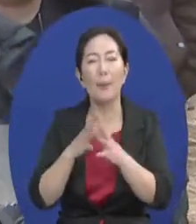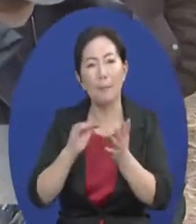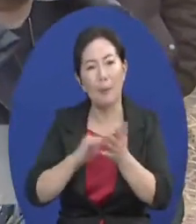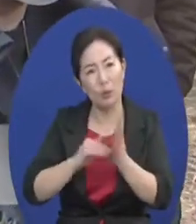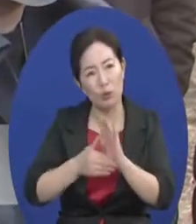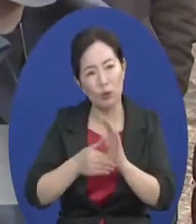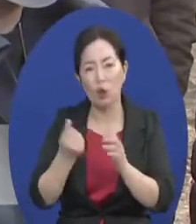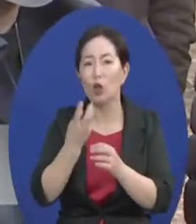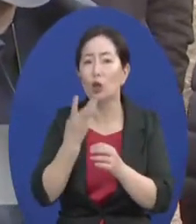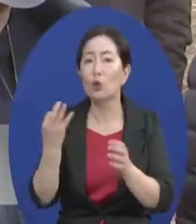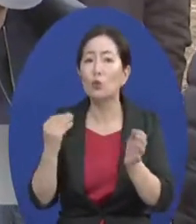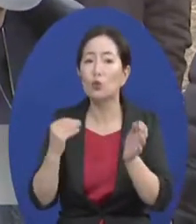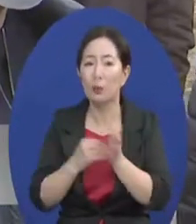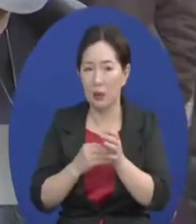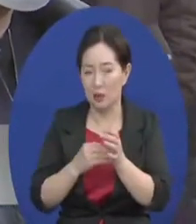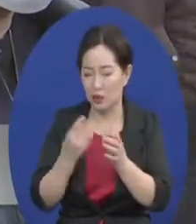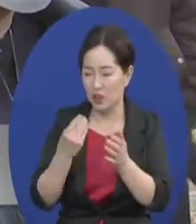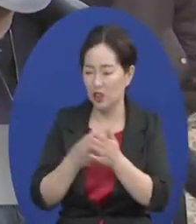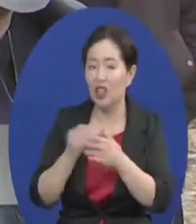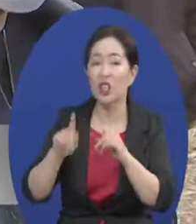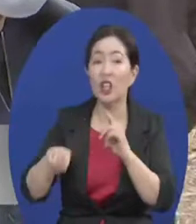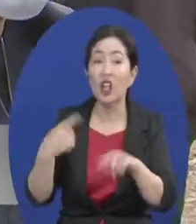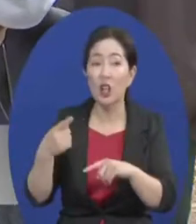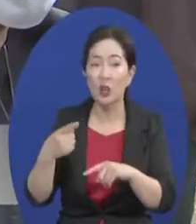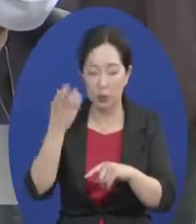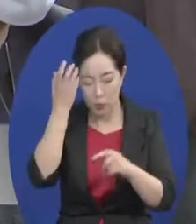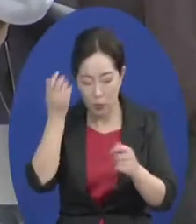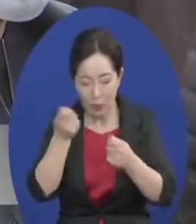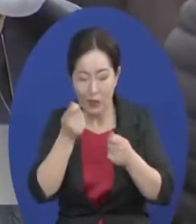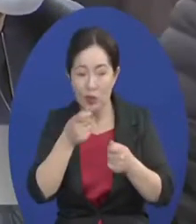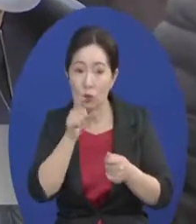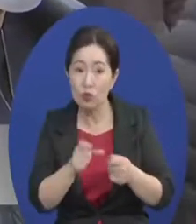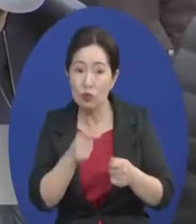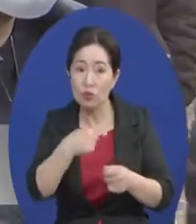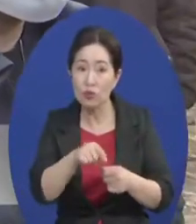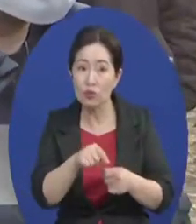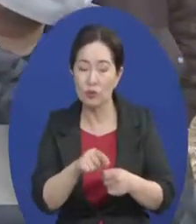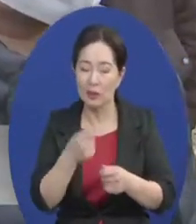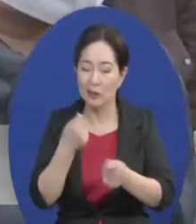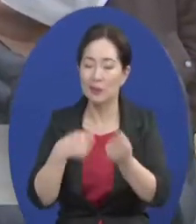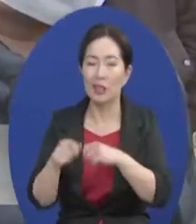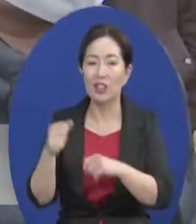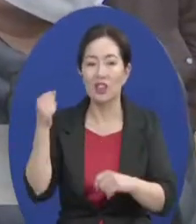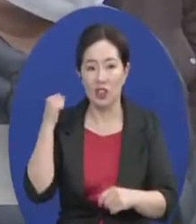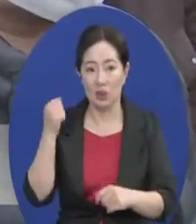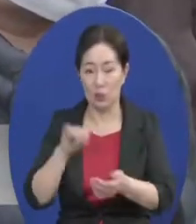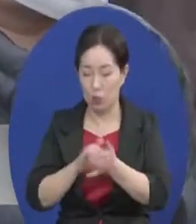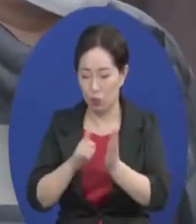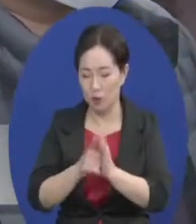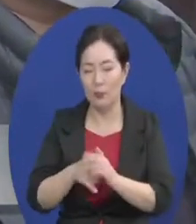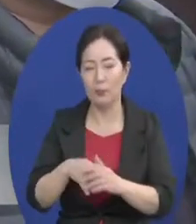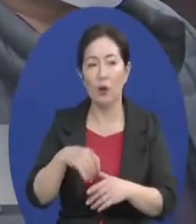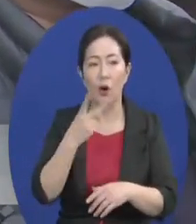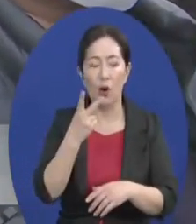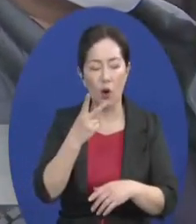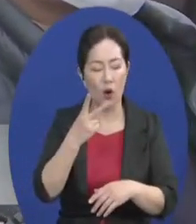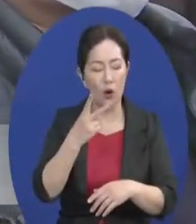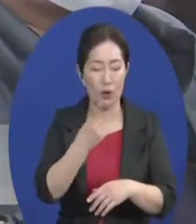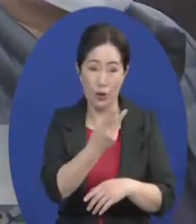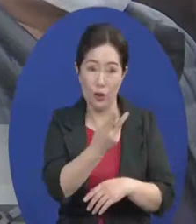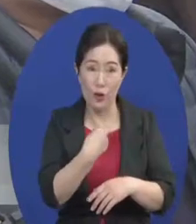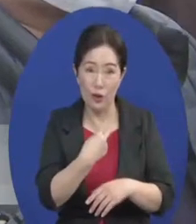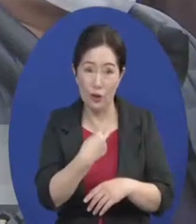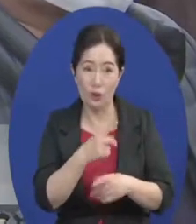сая төгрөгөөр бодоход 400 сая төгрөгөөр илүү тэр малчин хүн борлуулалт хийнэ гэсэн үг байхгүй юу. Тэгэхээр хоёр малын оронд